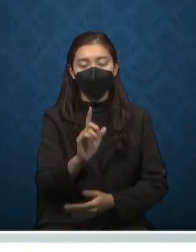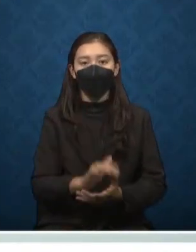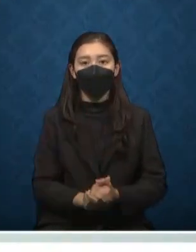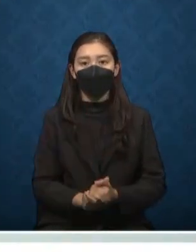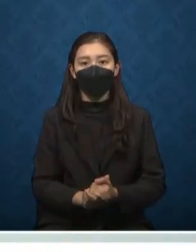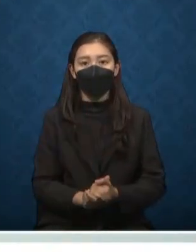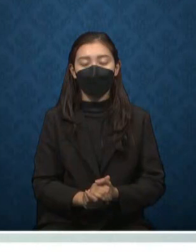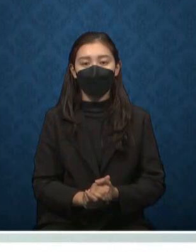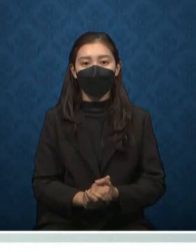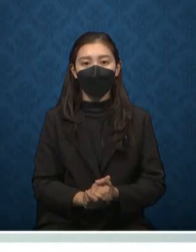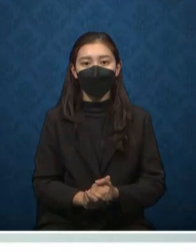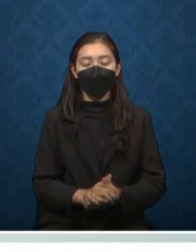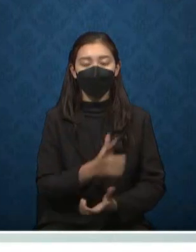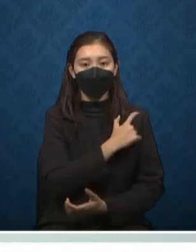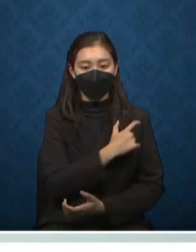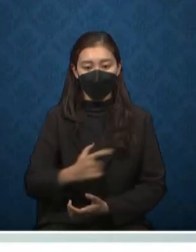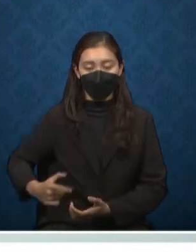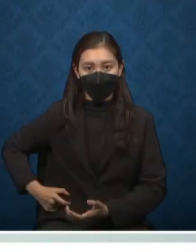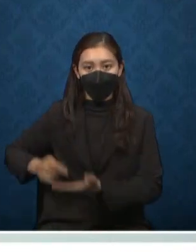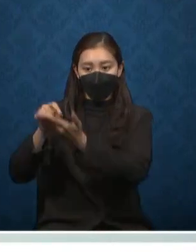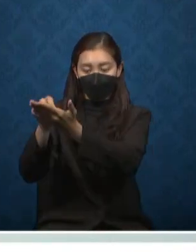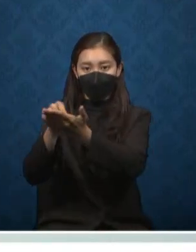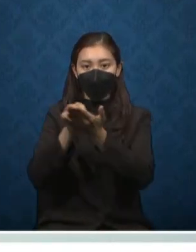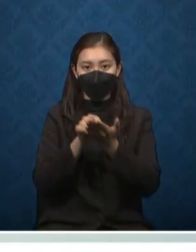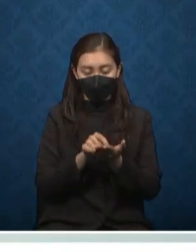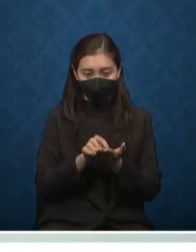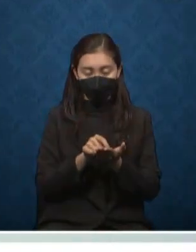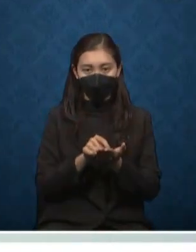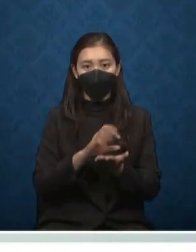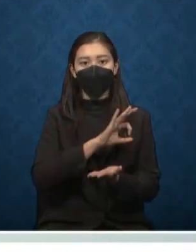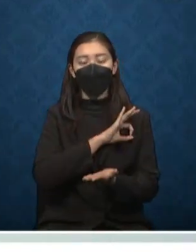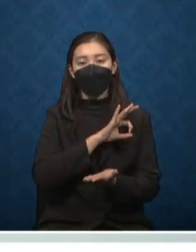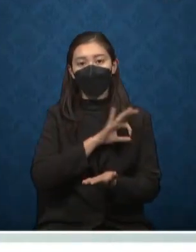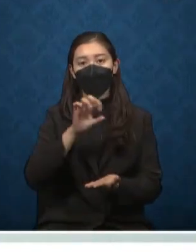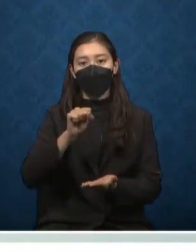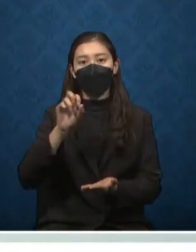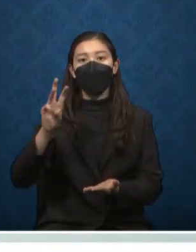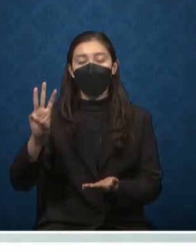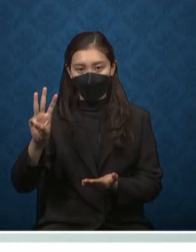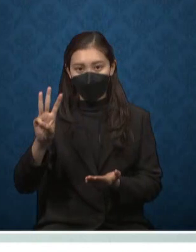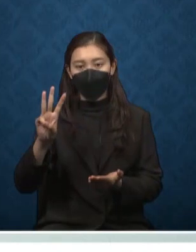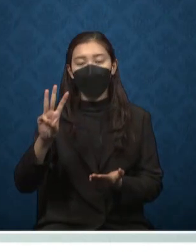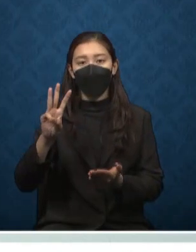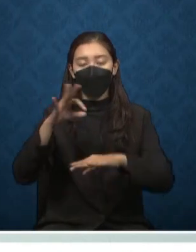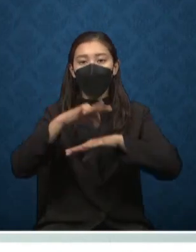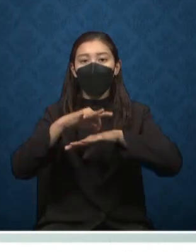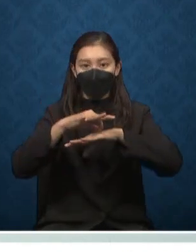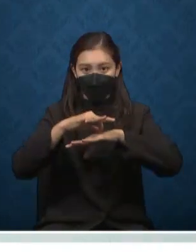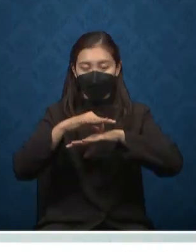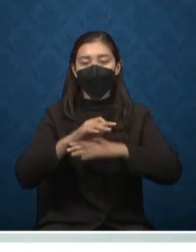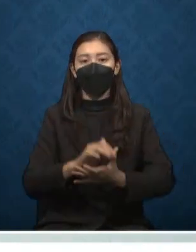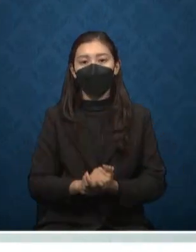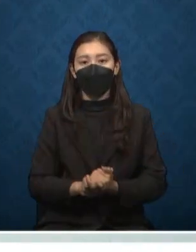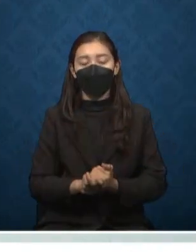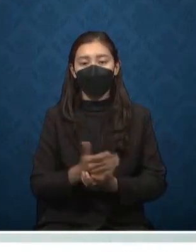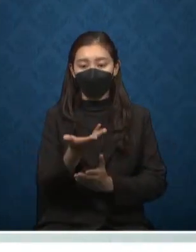ราชองค์การประกาศแต่งตั้งสมาชิกวุฒิสภาขอเชิญท่านสมาชิกโปรด